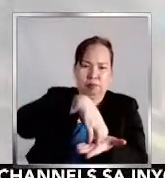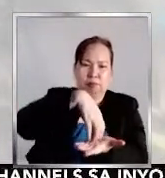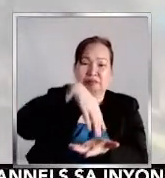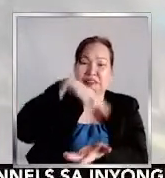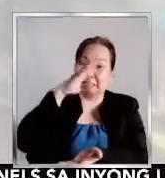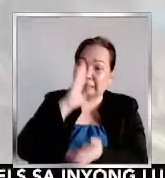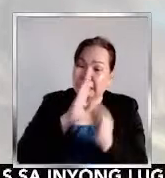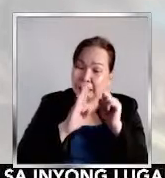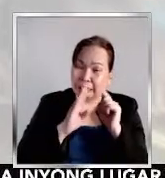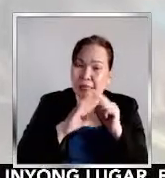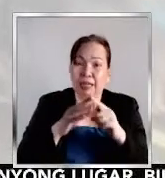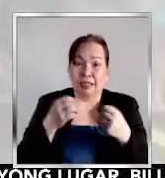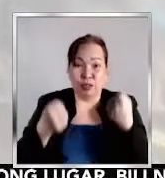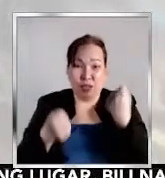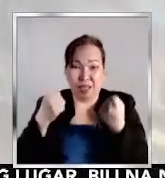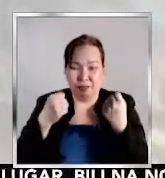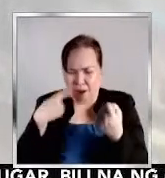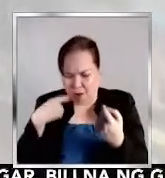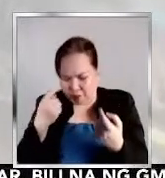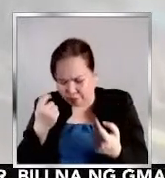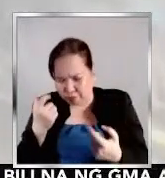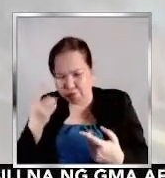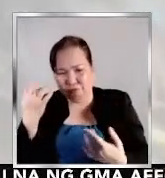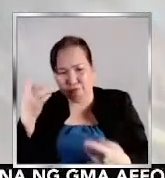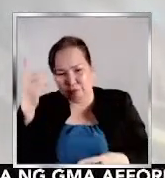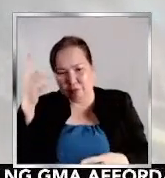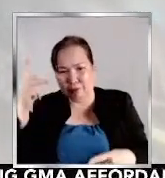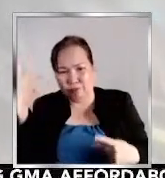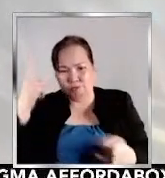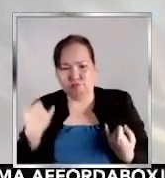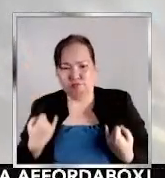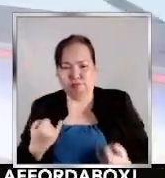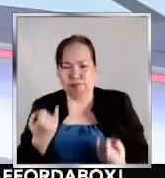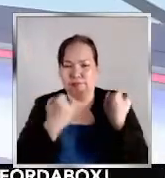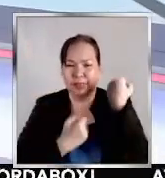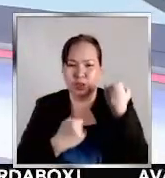driver. Von Aquino, Nakatutok, 24 Oras.